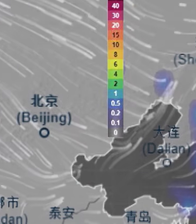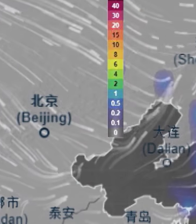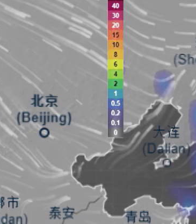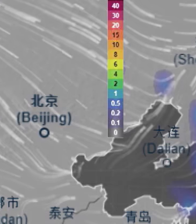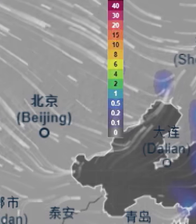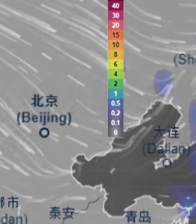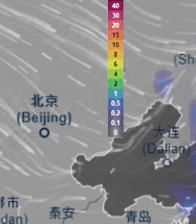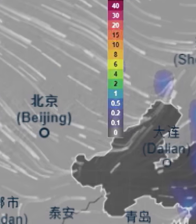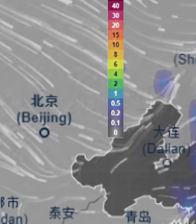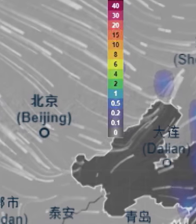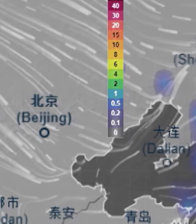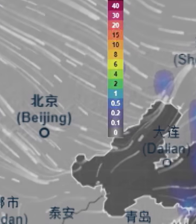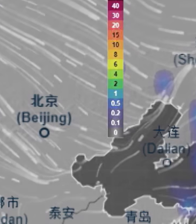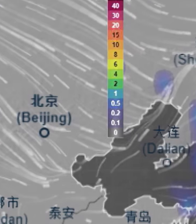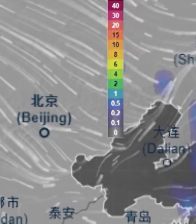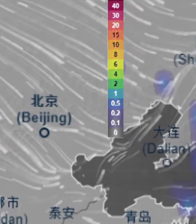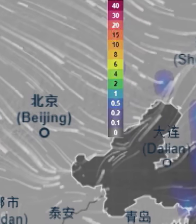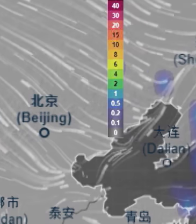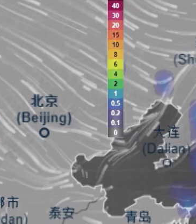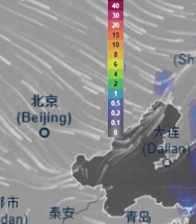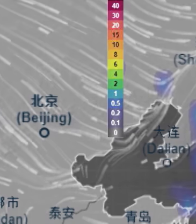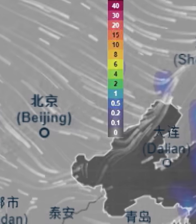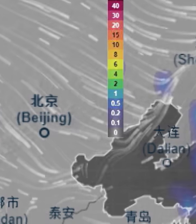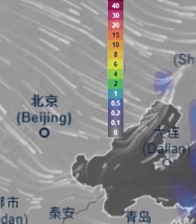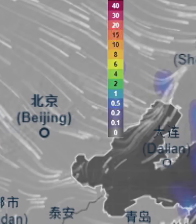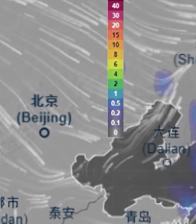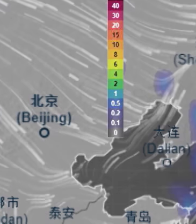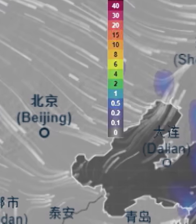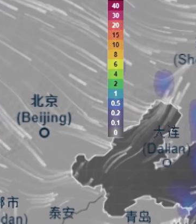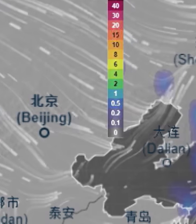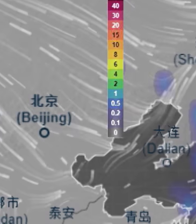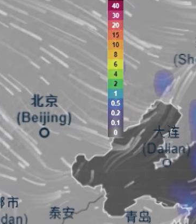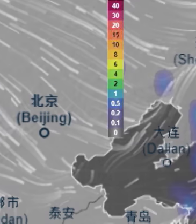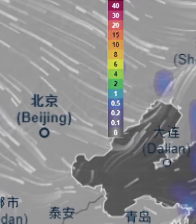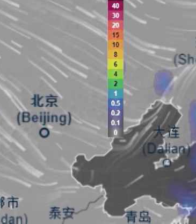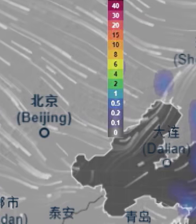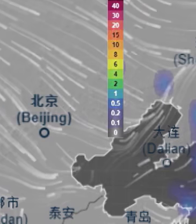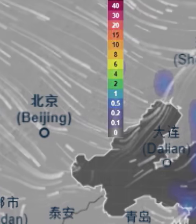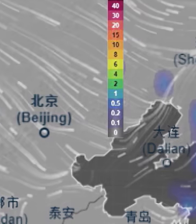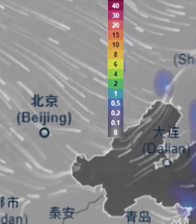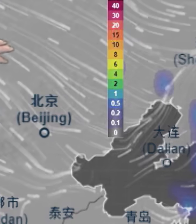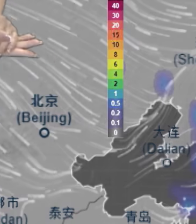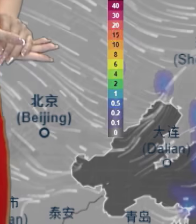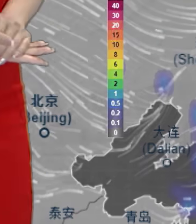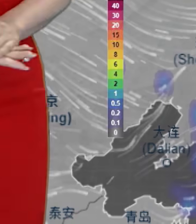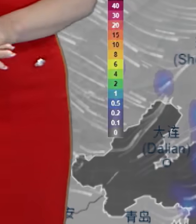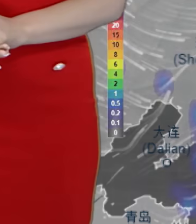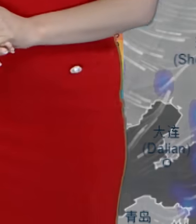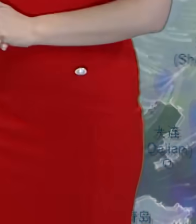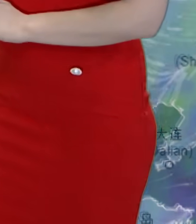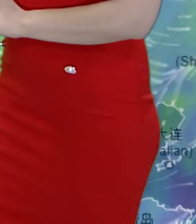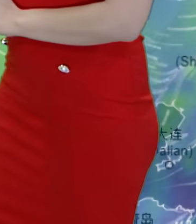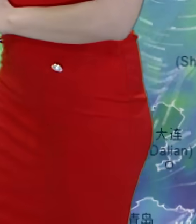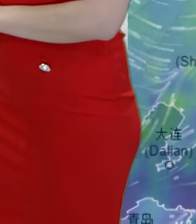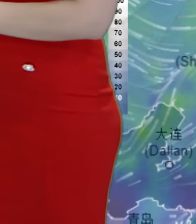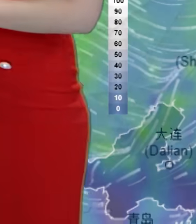хөвсгөл замун хинтийн уулхаг нутаг болон уулзгоолын согоозраар цас орч засан шурах шуурна бус нутгаараа хурд үнд зорохгүй. Салхины чиглэлийн